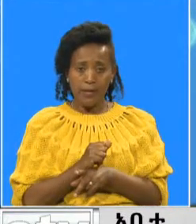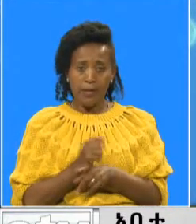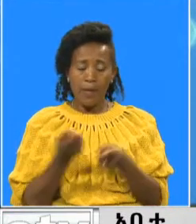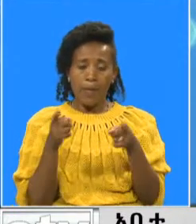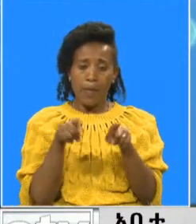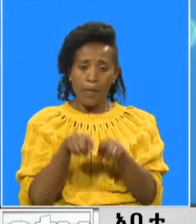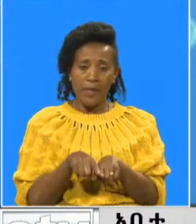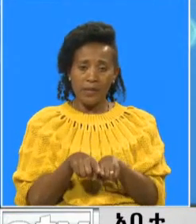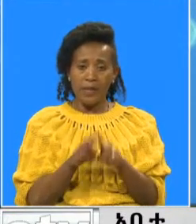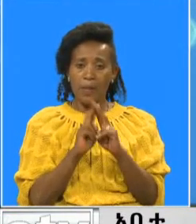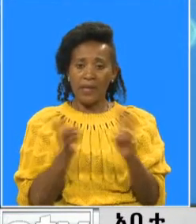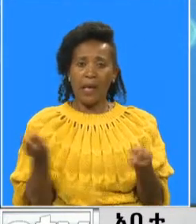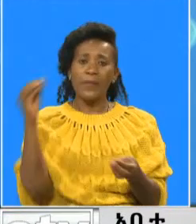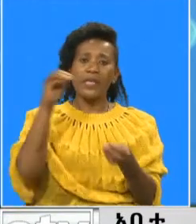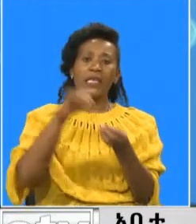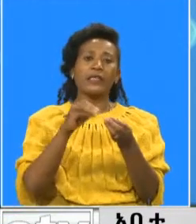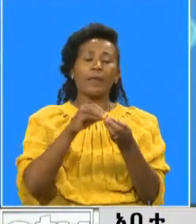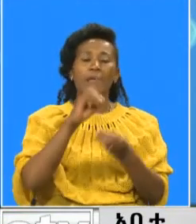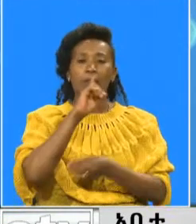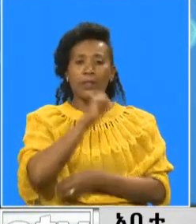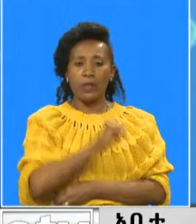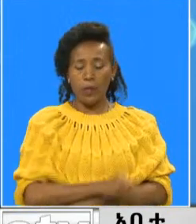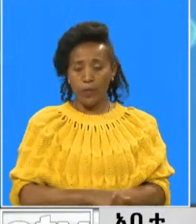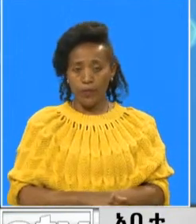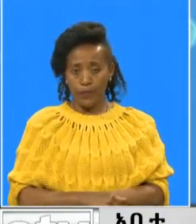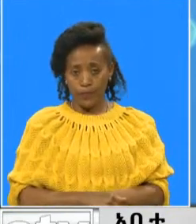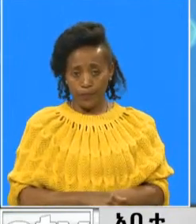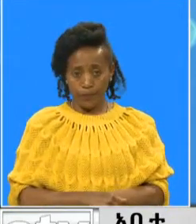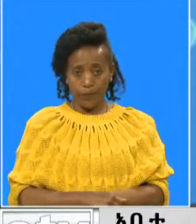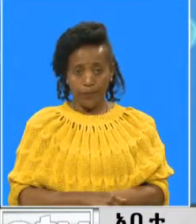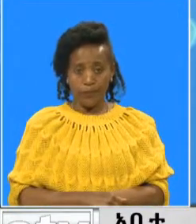በሸማች እንትን በጣም እየጨመረብን ነው።